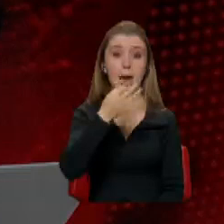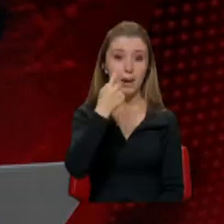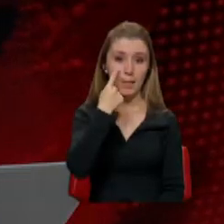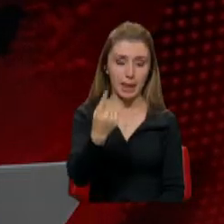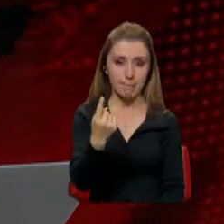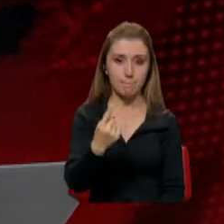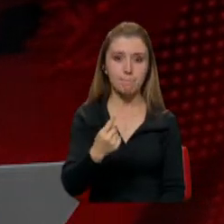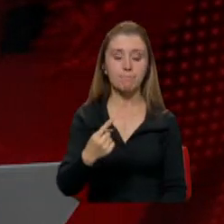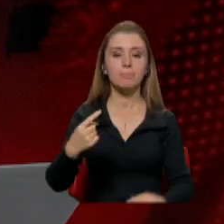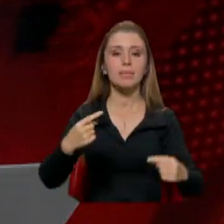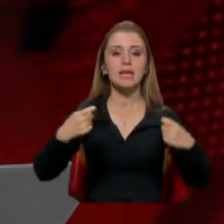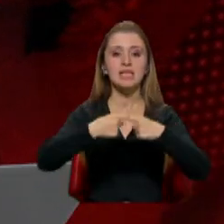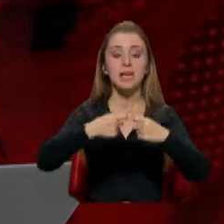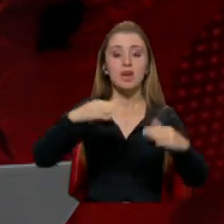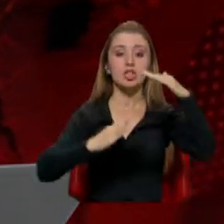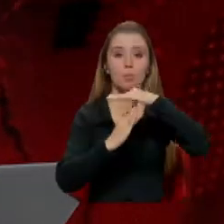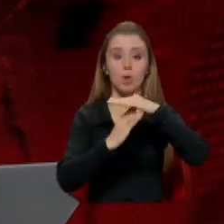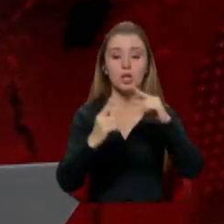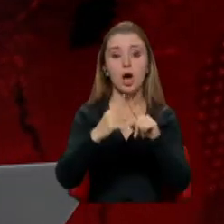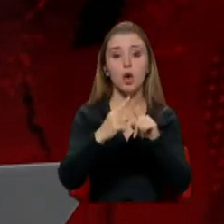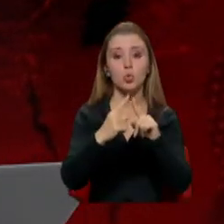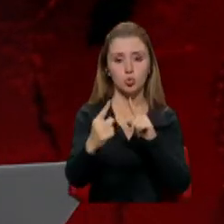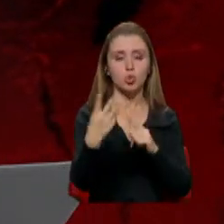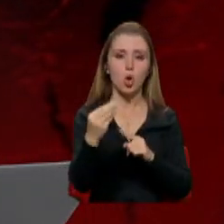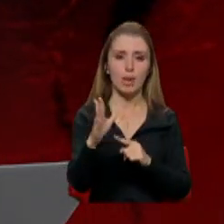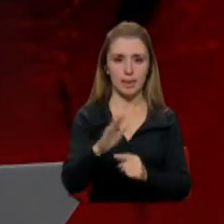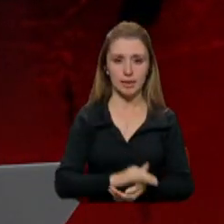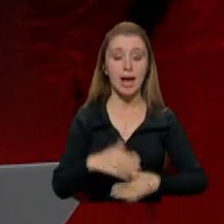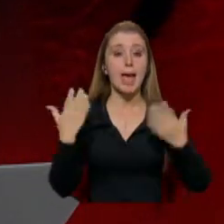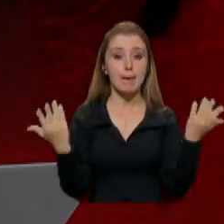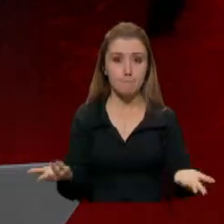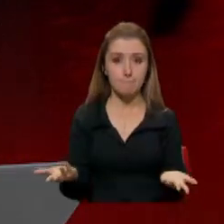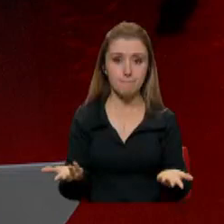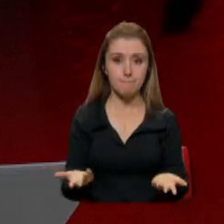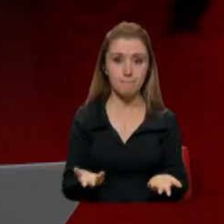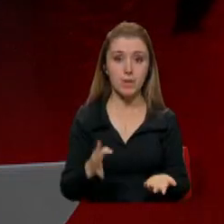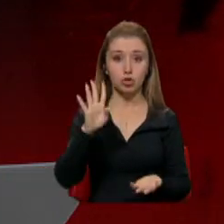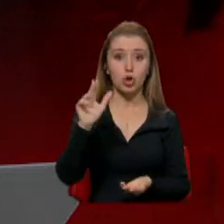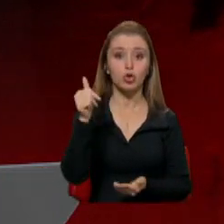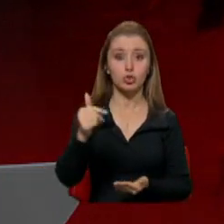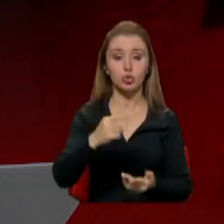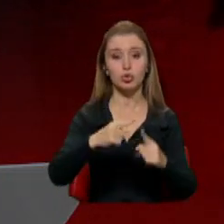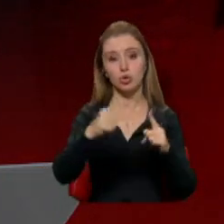gelince, ateşkesin uzamasına büyük ihtimal veriliyor. Hem de bir 4 gün daha uzamasına.